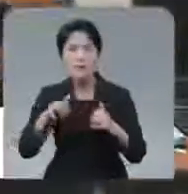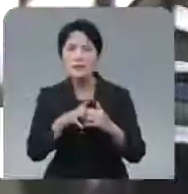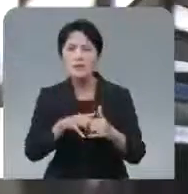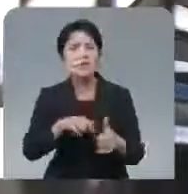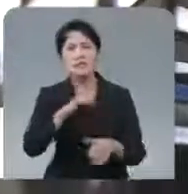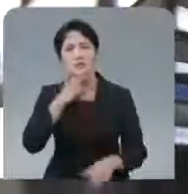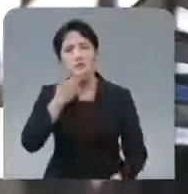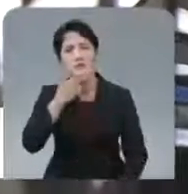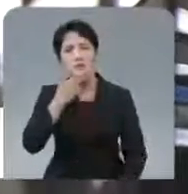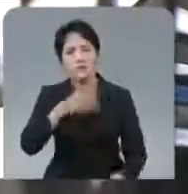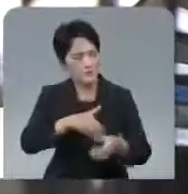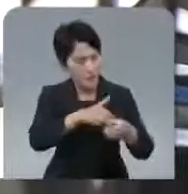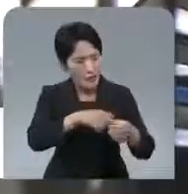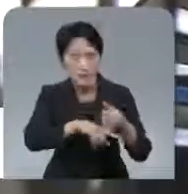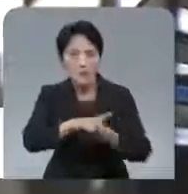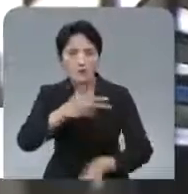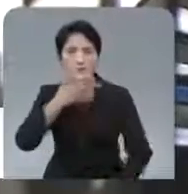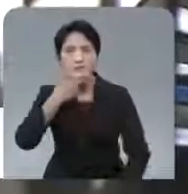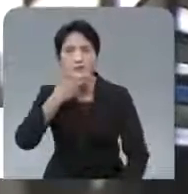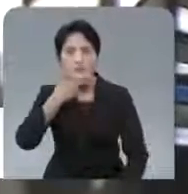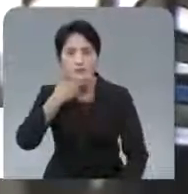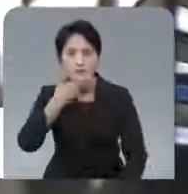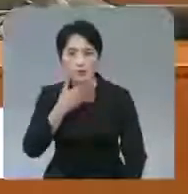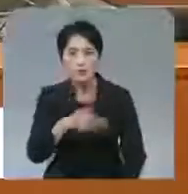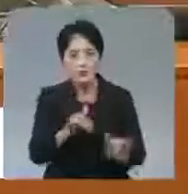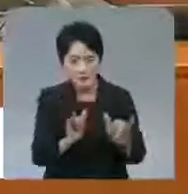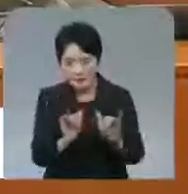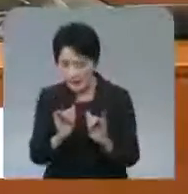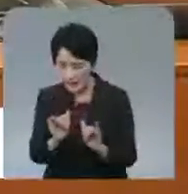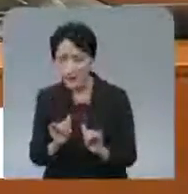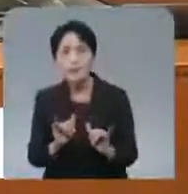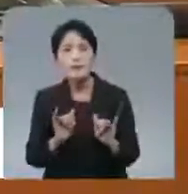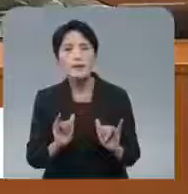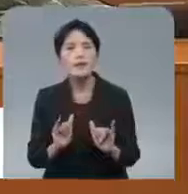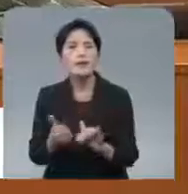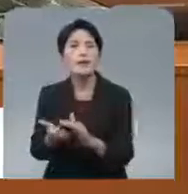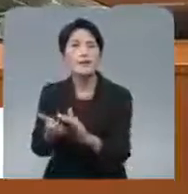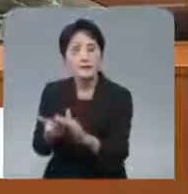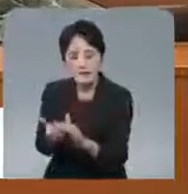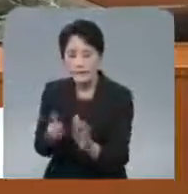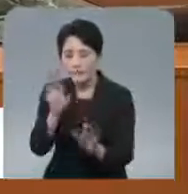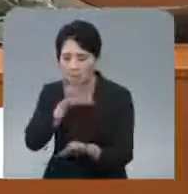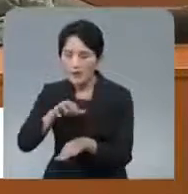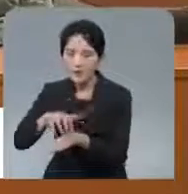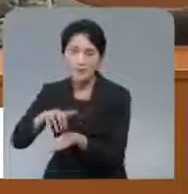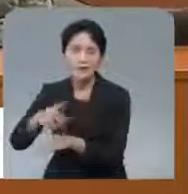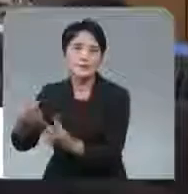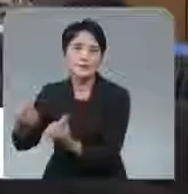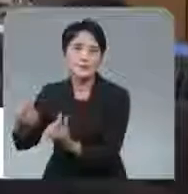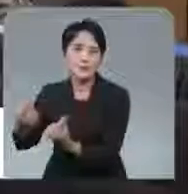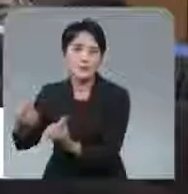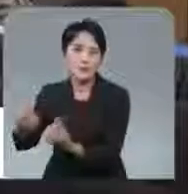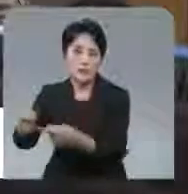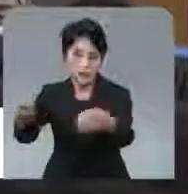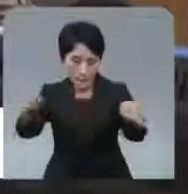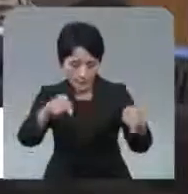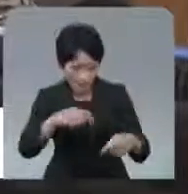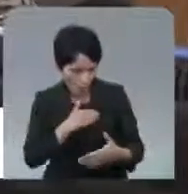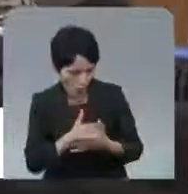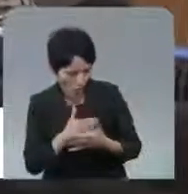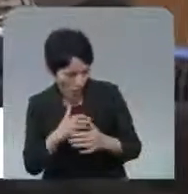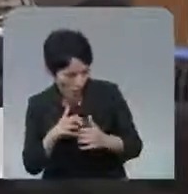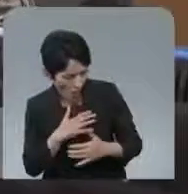pacifique de la patrie un organe chargé de promouvoir le dialogue et les échanges avec séoul comme l'avait